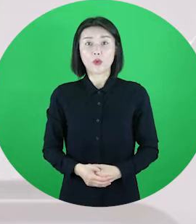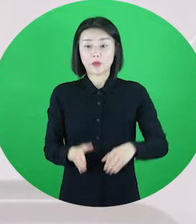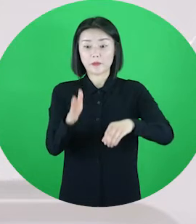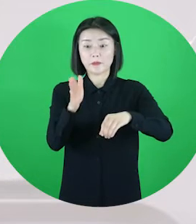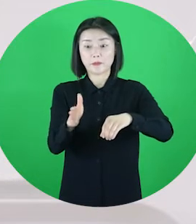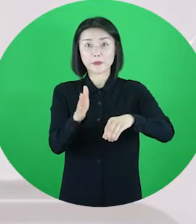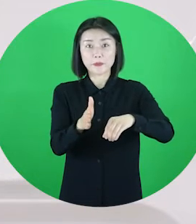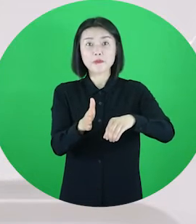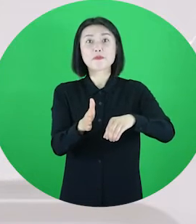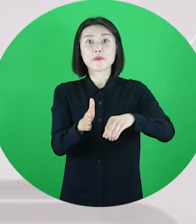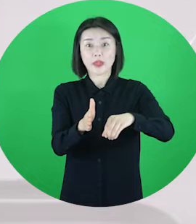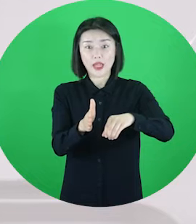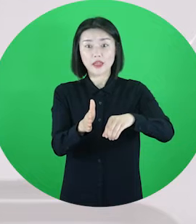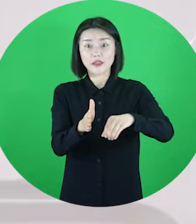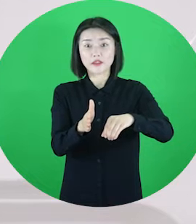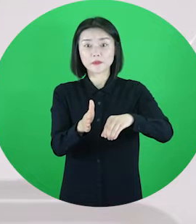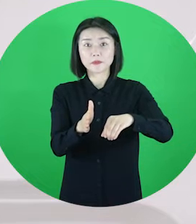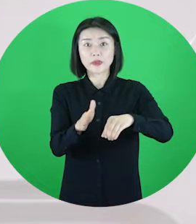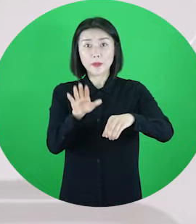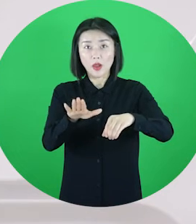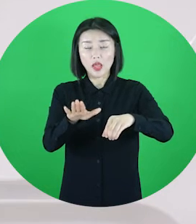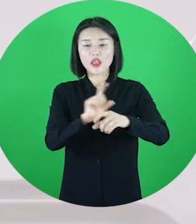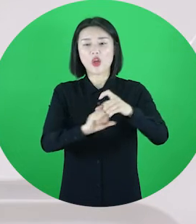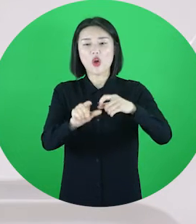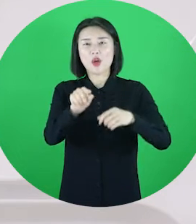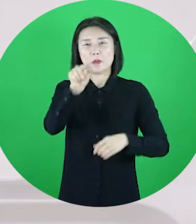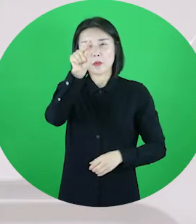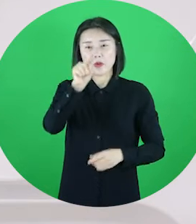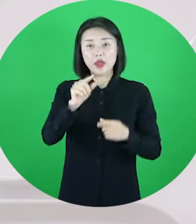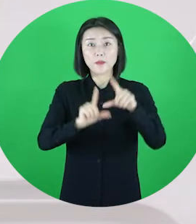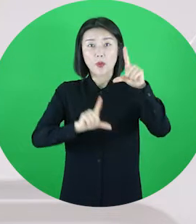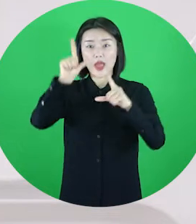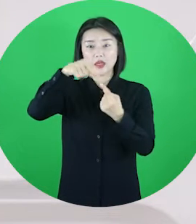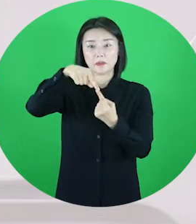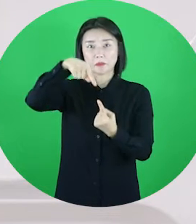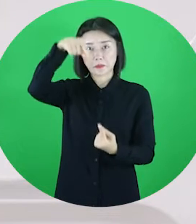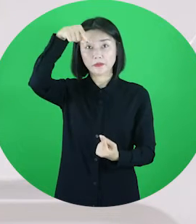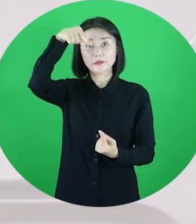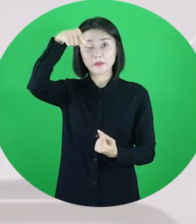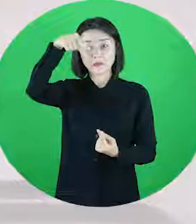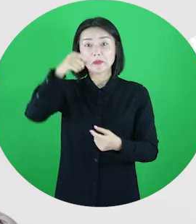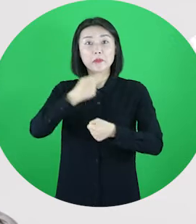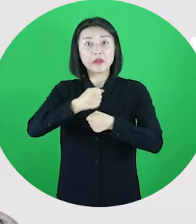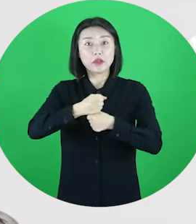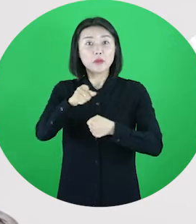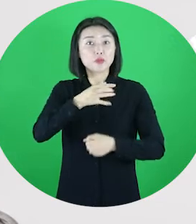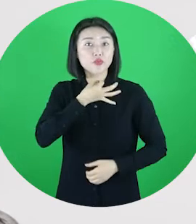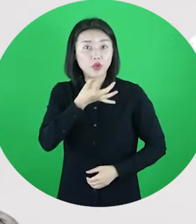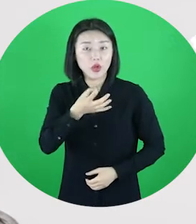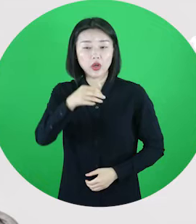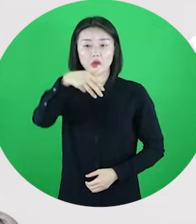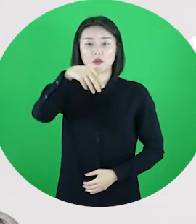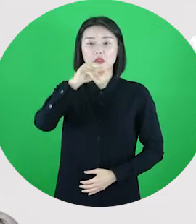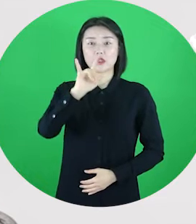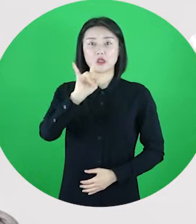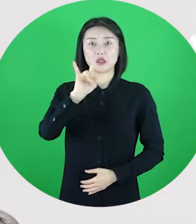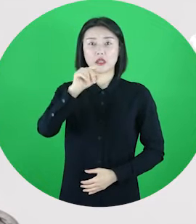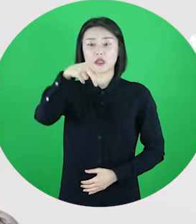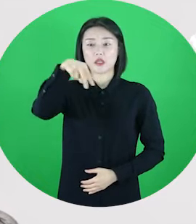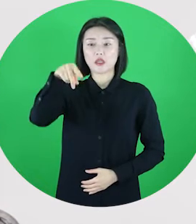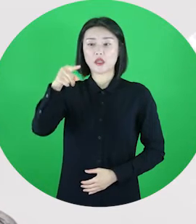이렇게 납작하게 썰어준 걸 이번에는 길게 일자로 잘라줄 거예요. 채썰기라고 합니다.